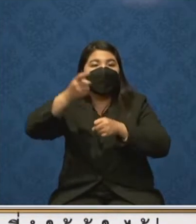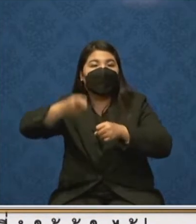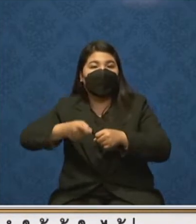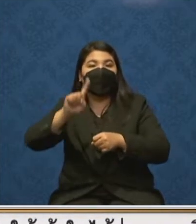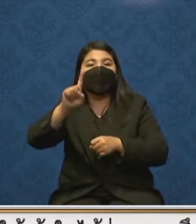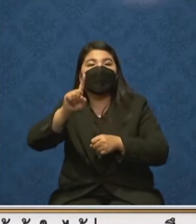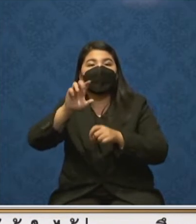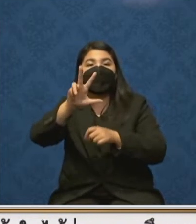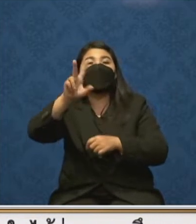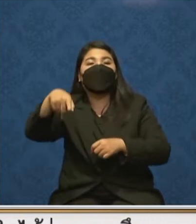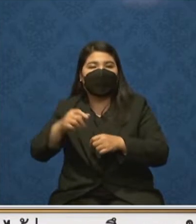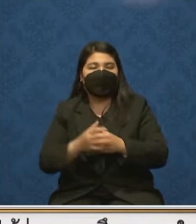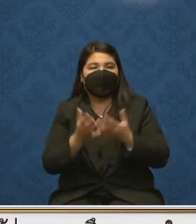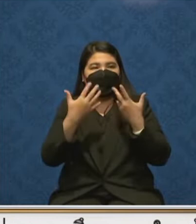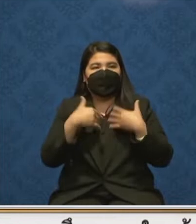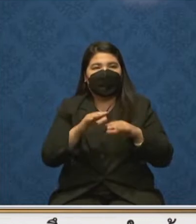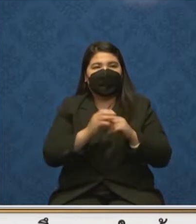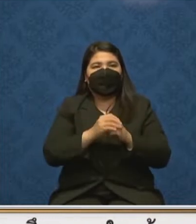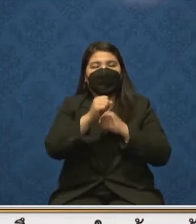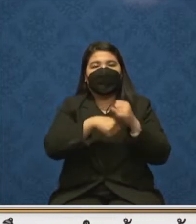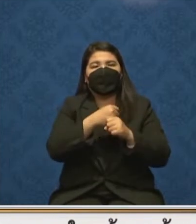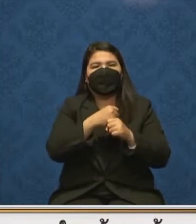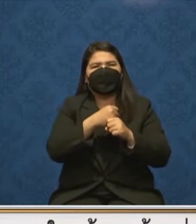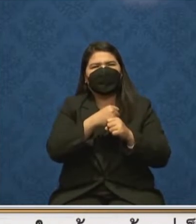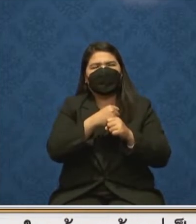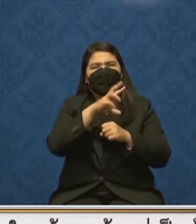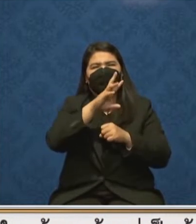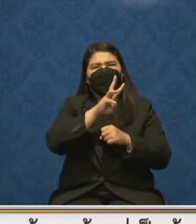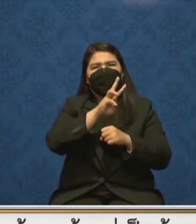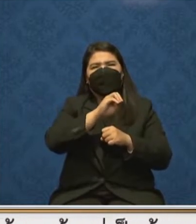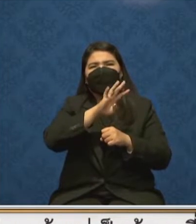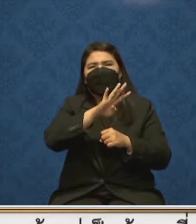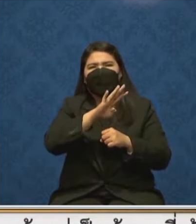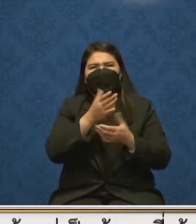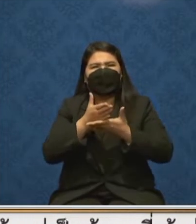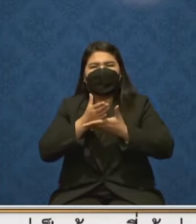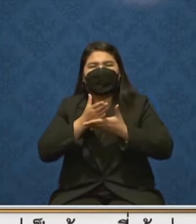64 ค่ะ ตั้งเป้าไ้ 67,000 ค่